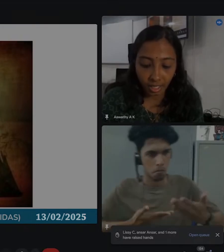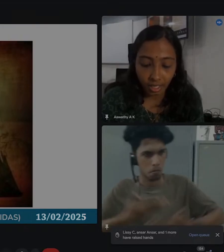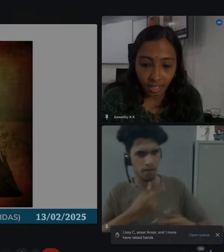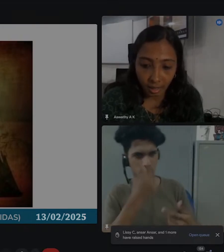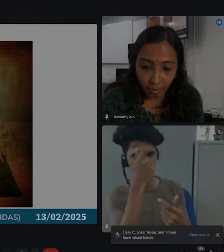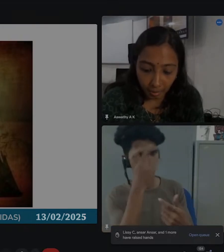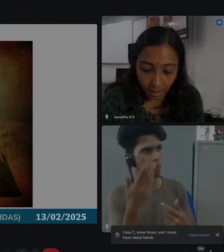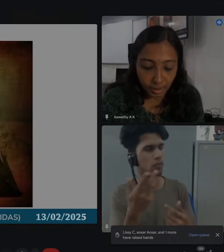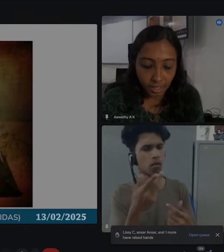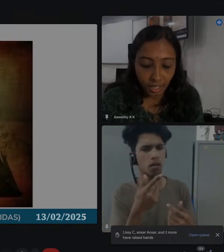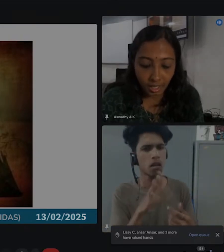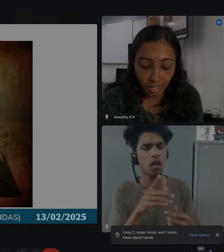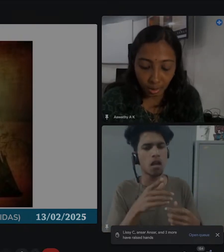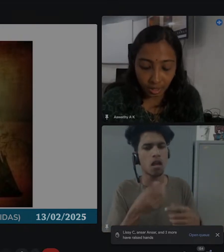തന്നെ